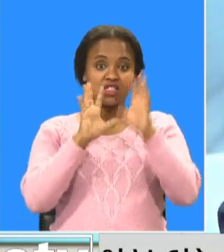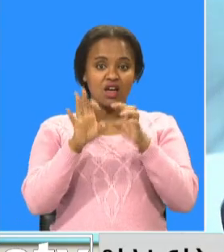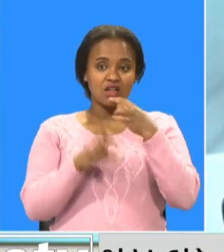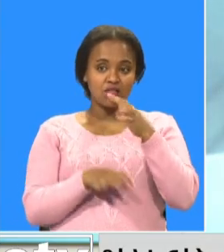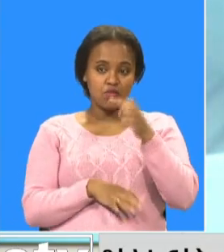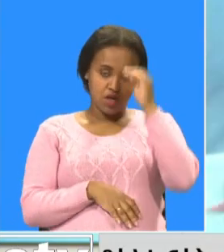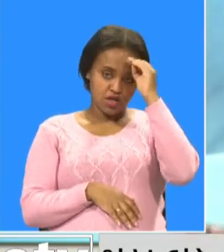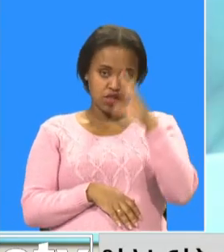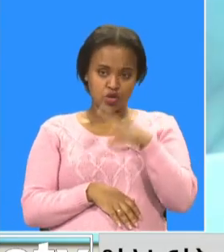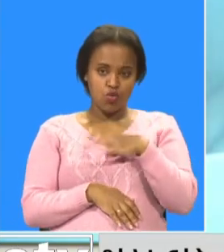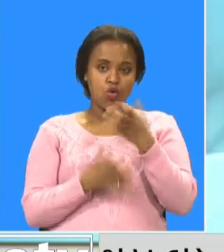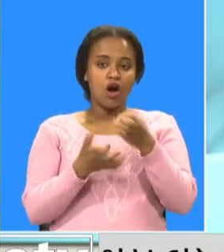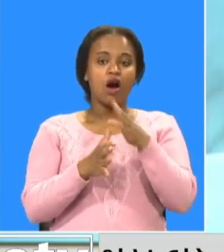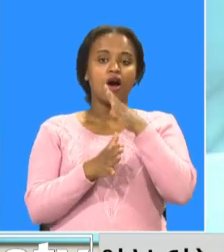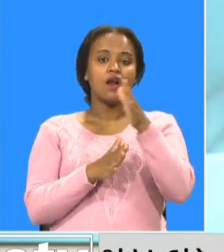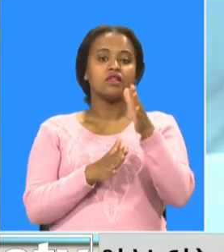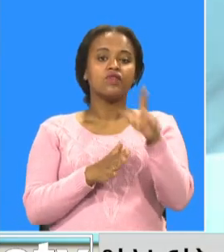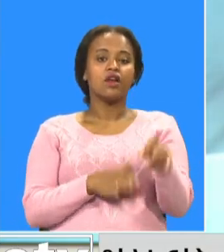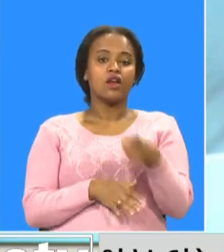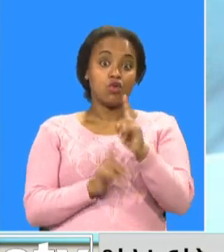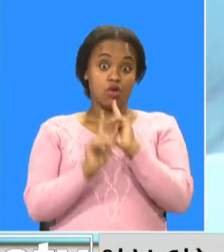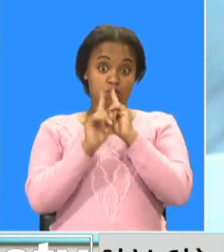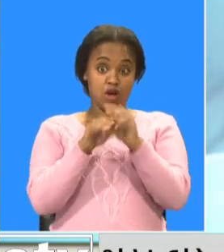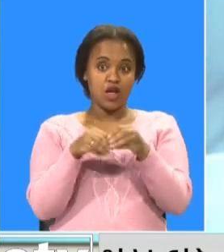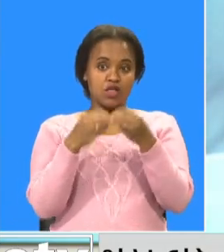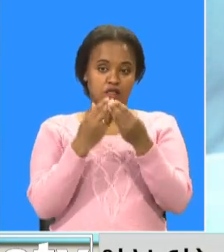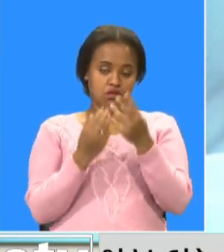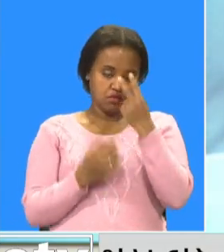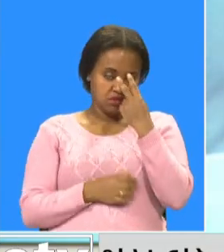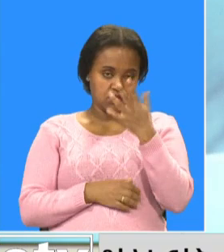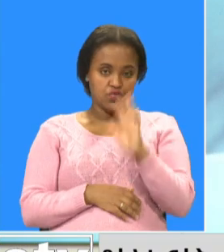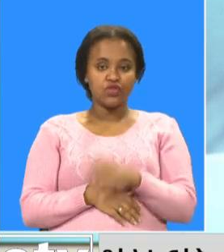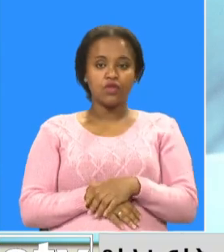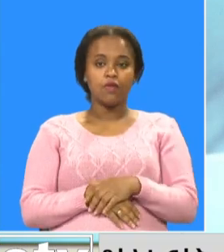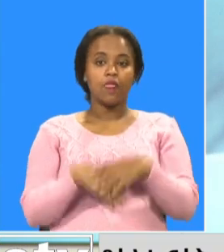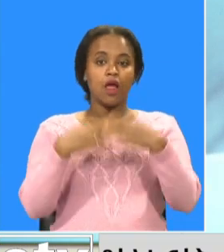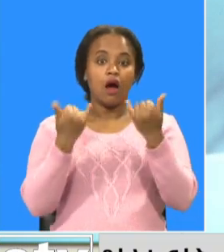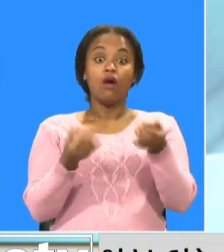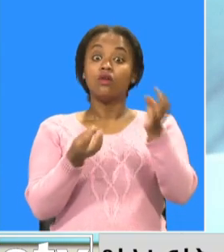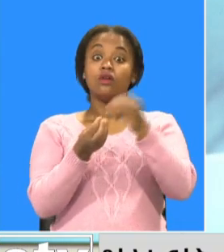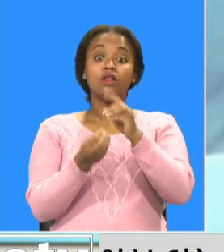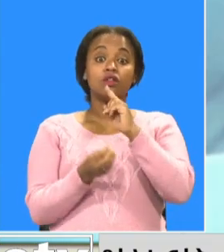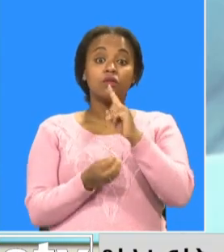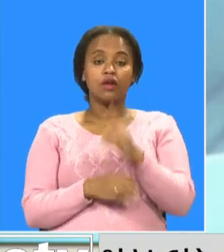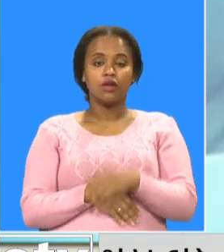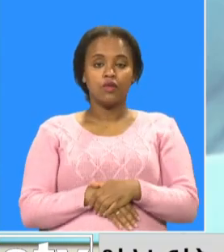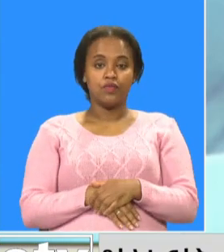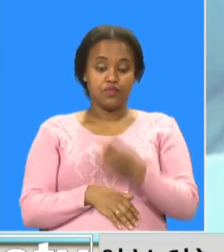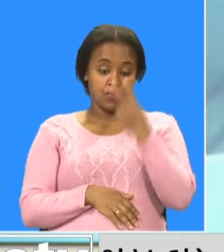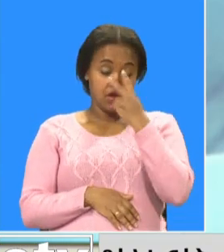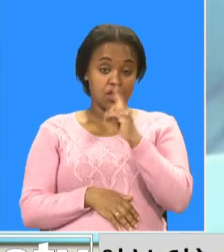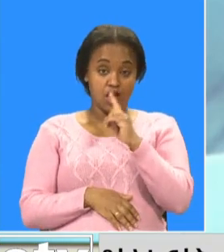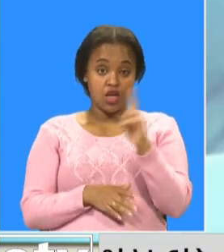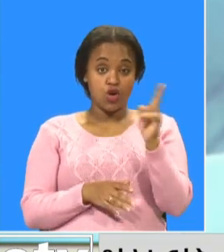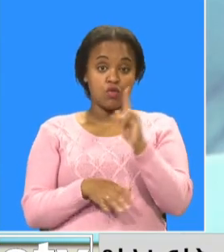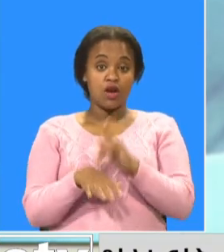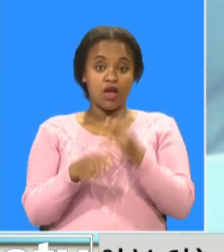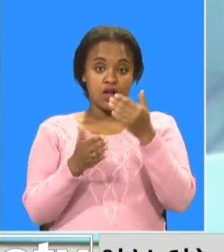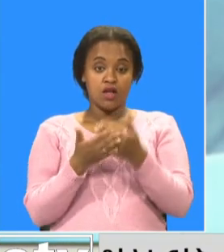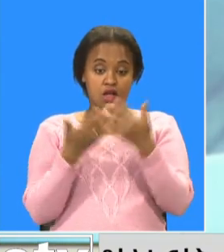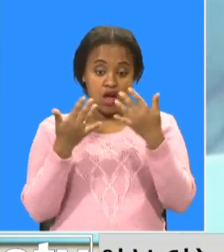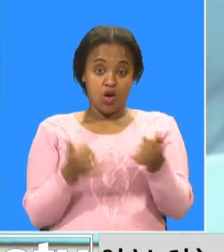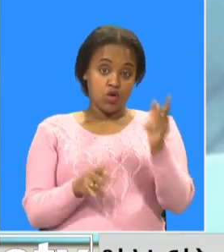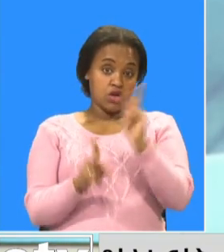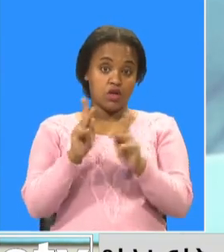ሰው አላስፈላጊ የሆነ ምላሽ ሲሰጥ አስተውለናል። አሁን ያው እየጨመረ ነው፣ እያየኑ ነው ምን እንደደረሰ። ስለዚህ